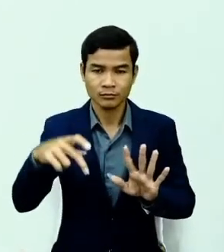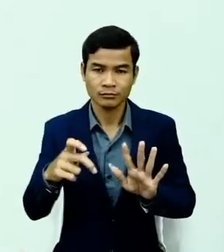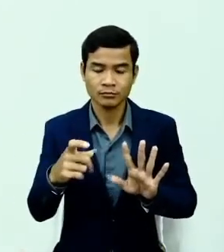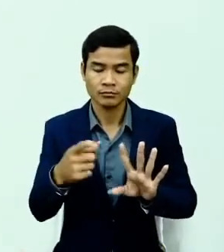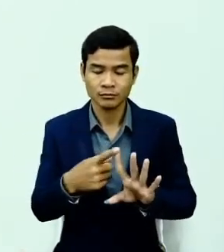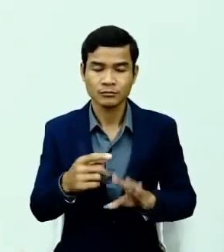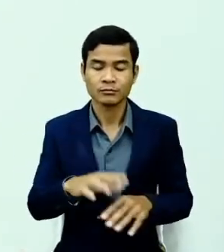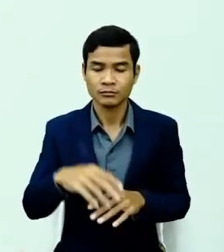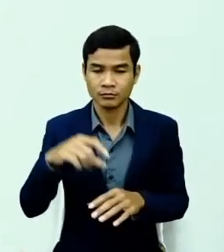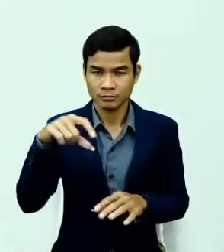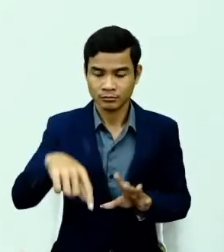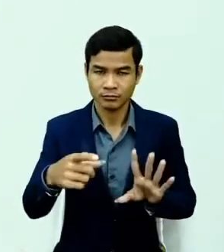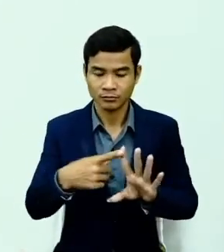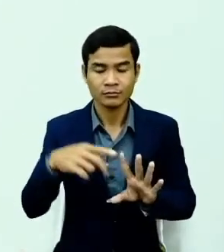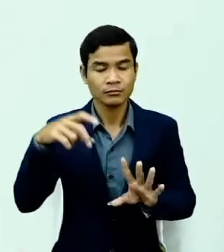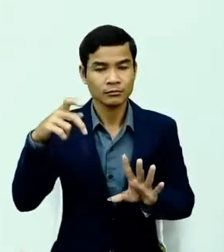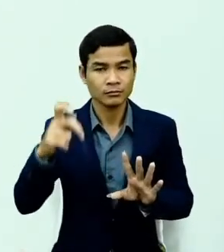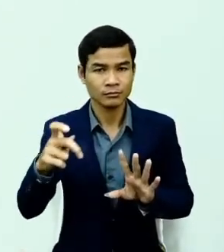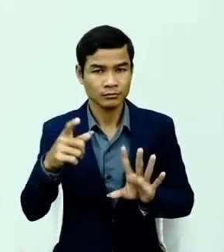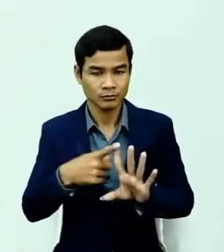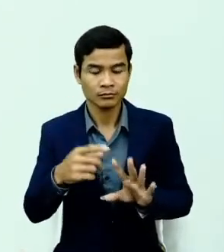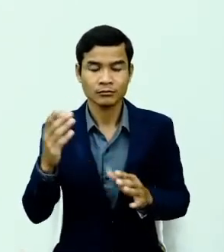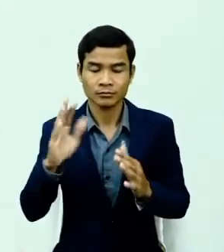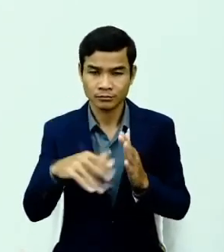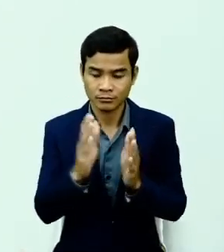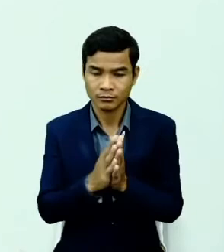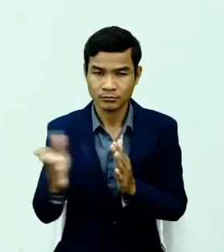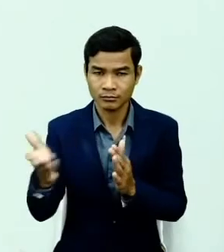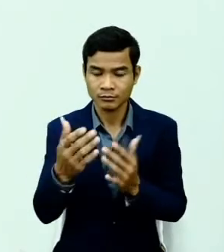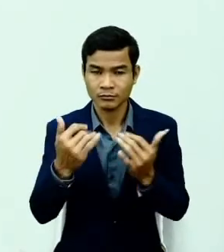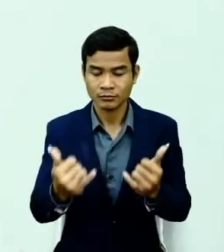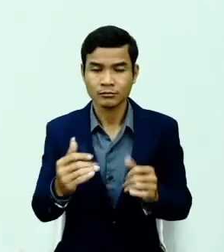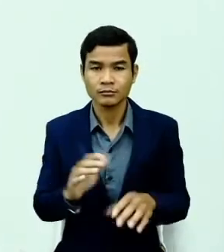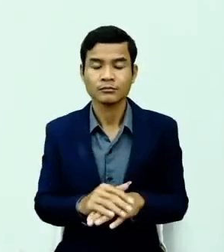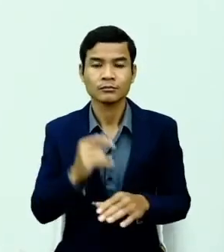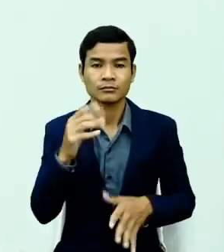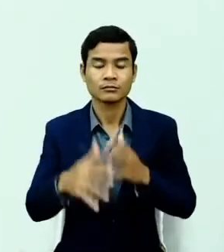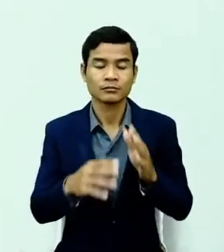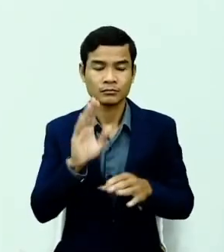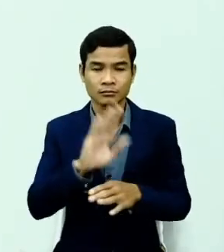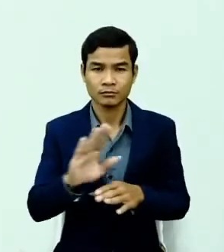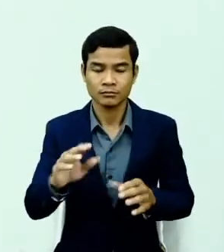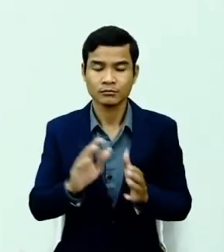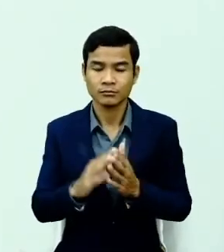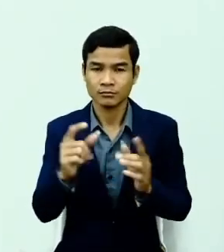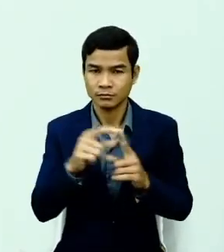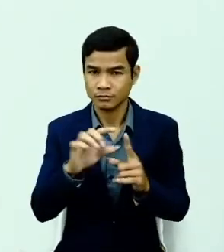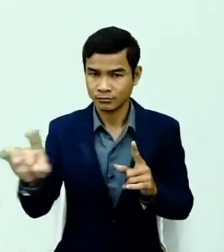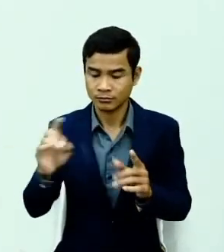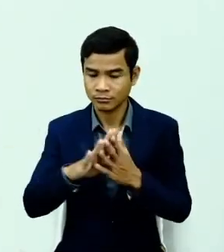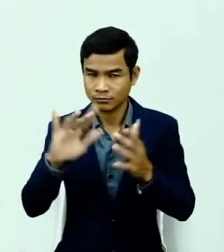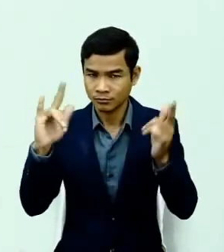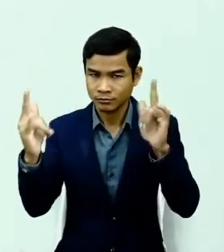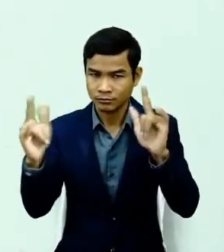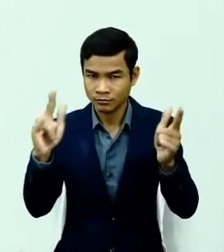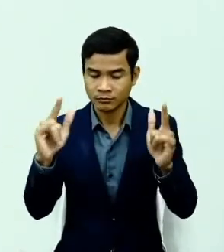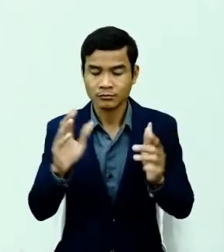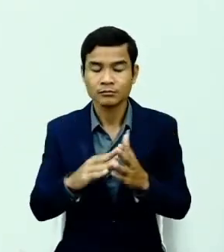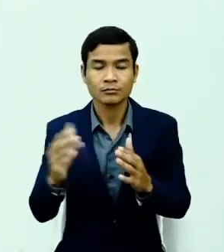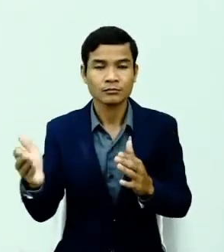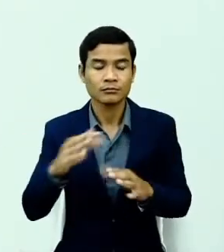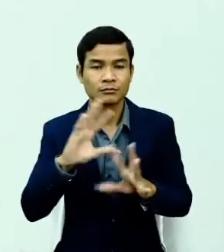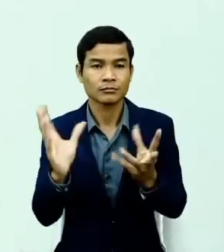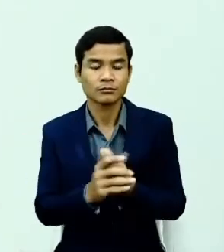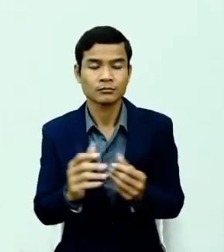កៃគីចាអរគុណកូនឥឡូវកូនកូនត្រៀមខ្លួនអានព្យាងចាដែលយើងប្រៀបធៀបគូសោទាំងអ